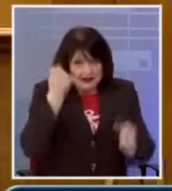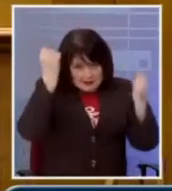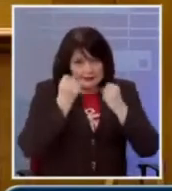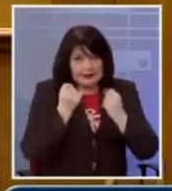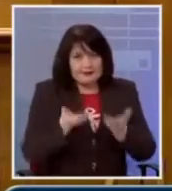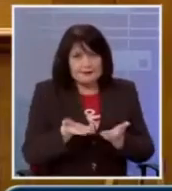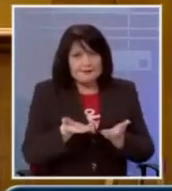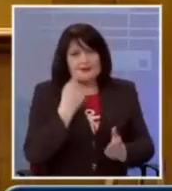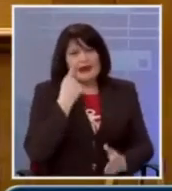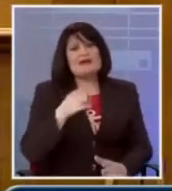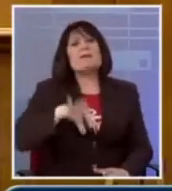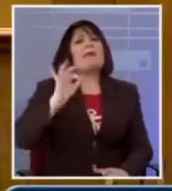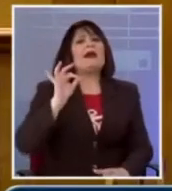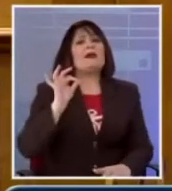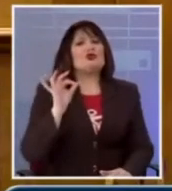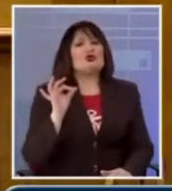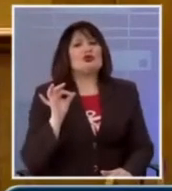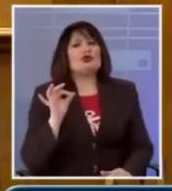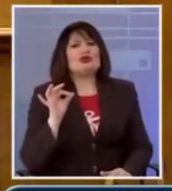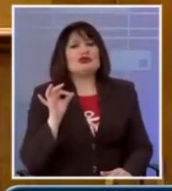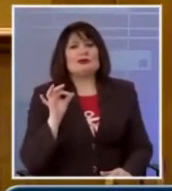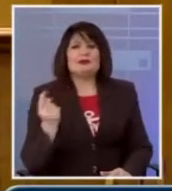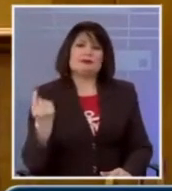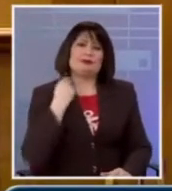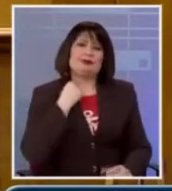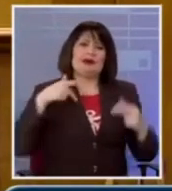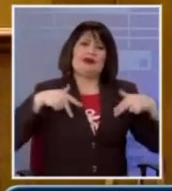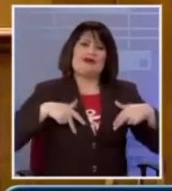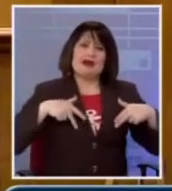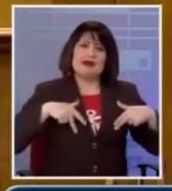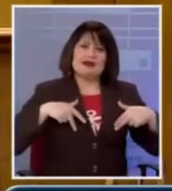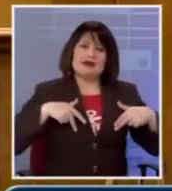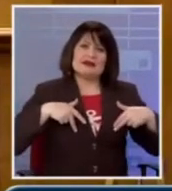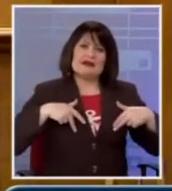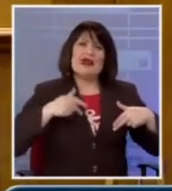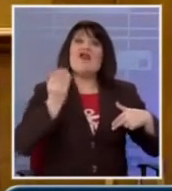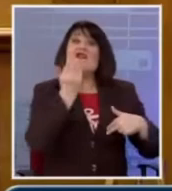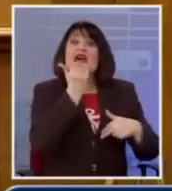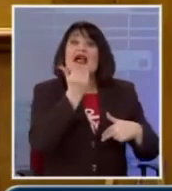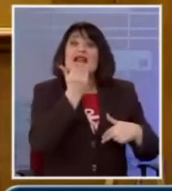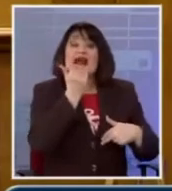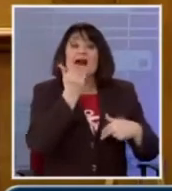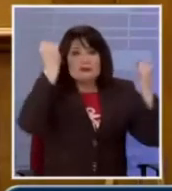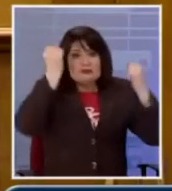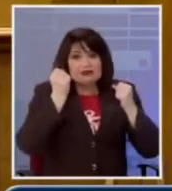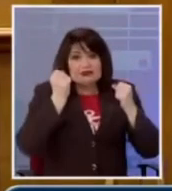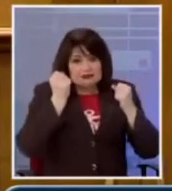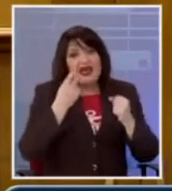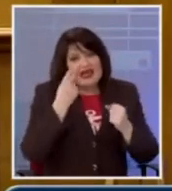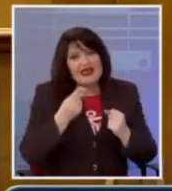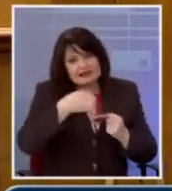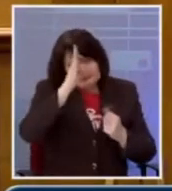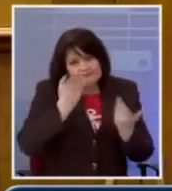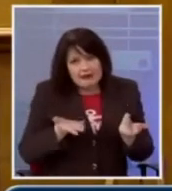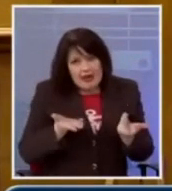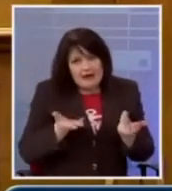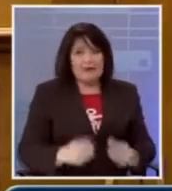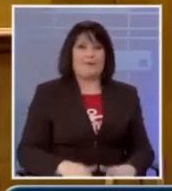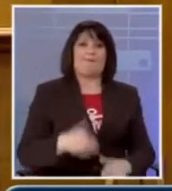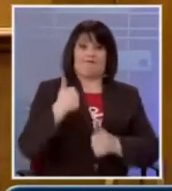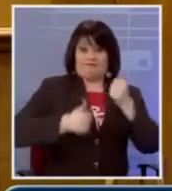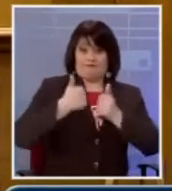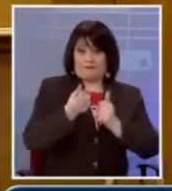χαρακτηριστική περίπτωση στην αποτυχία της κυβέρνησης να υπερασπιστεί τη φέτα. Αυξάνουμε την ανταγωνιστικότητα επίσης και